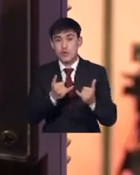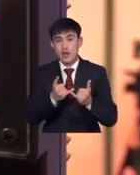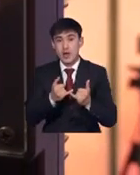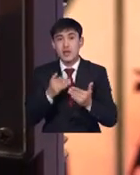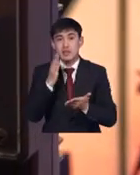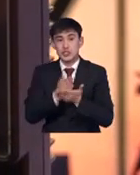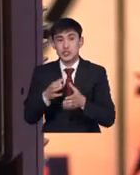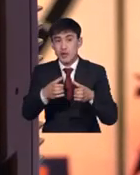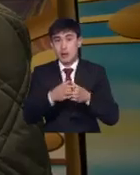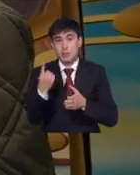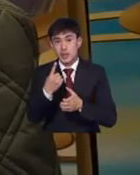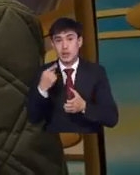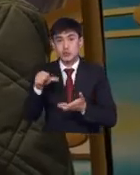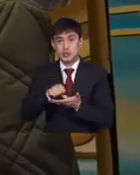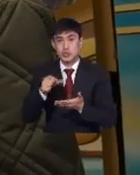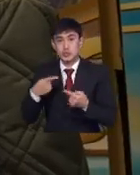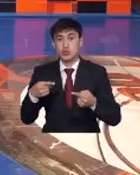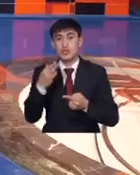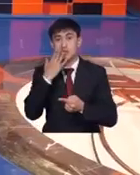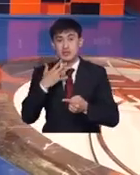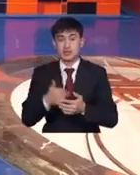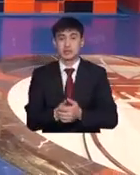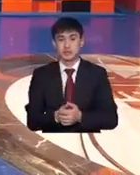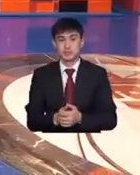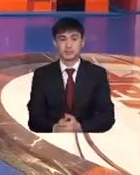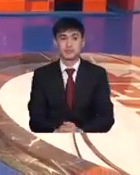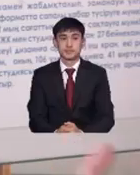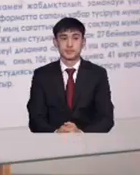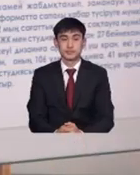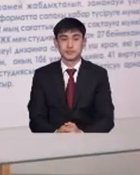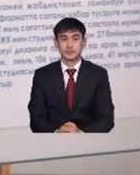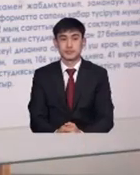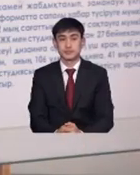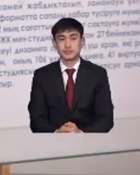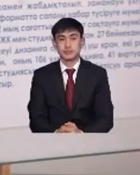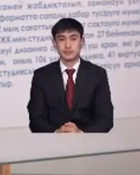наличии в командах по одному представителю других национальностей.